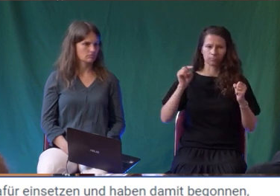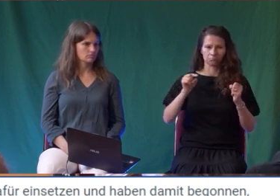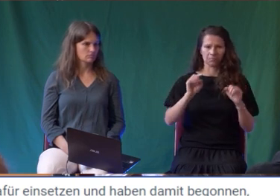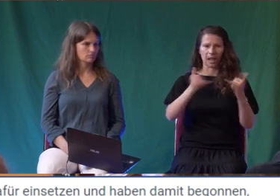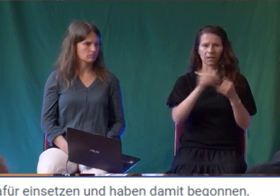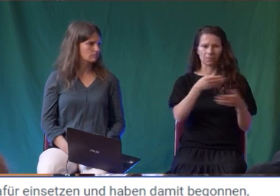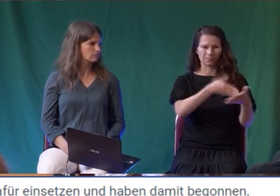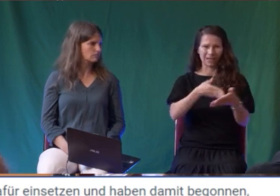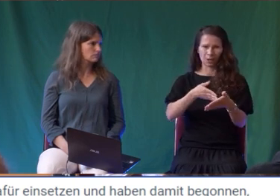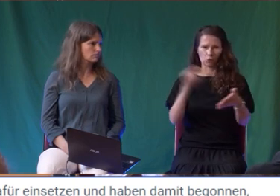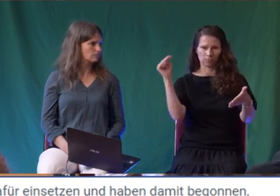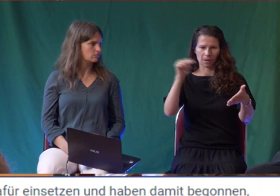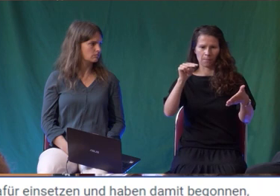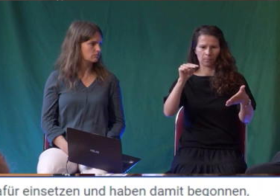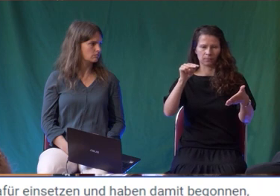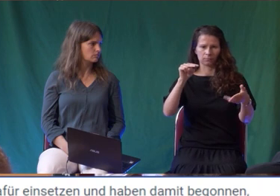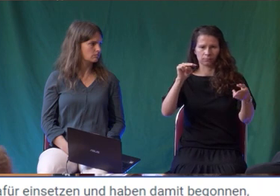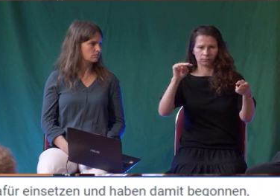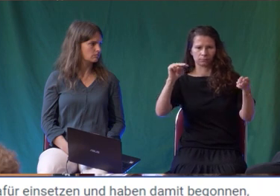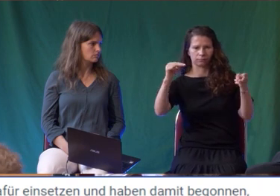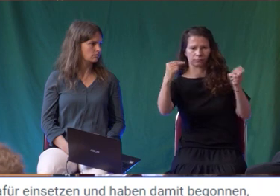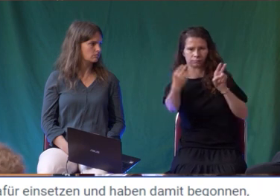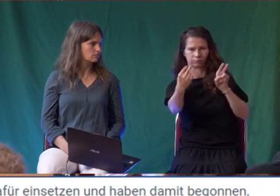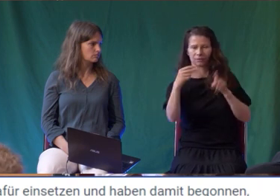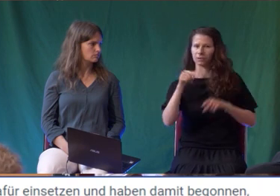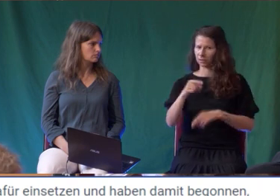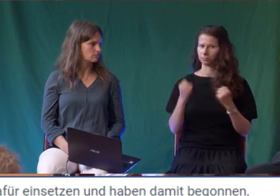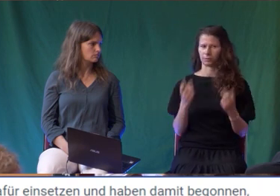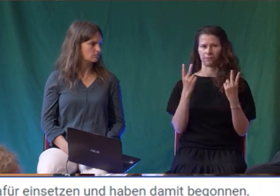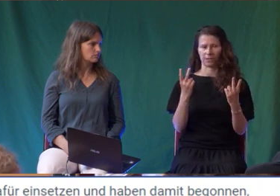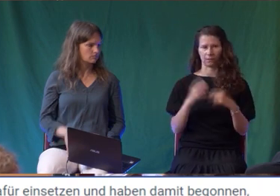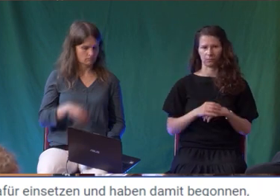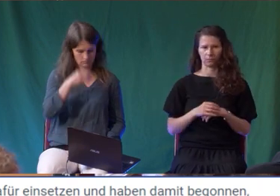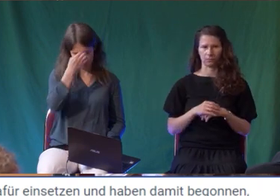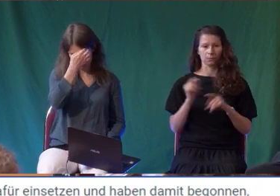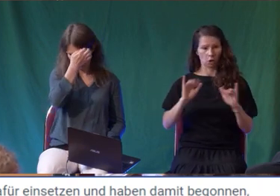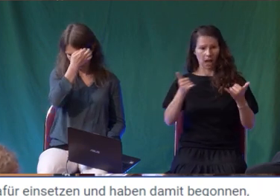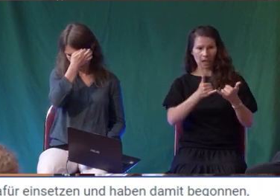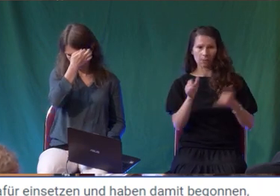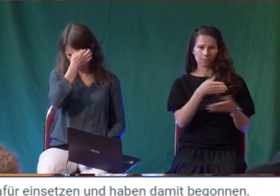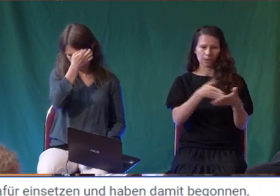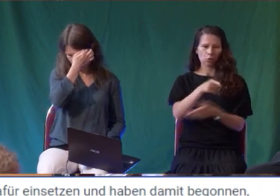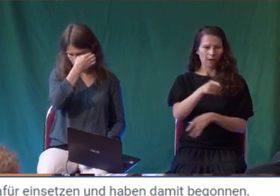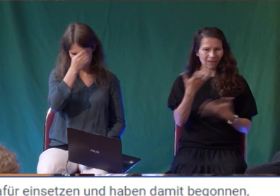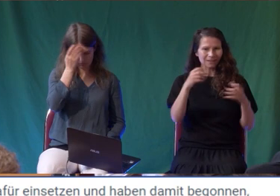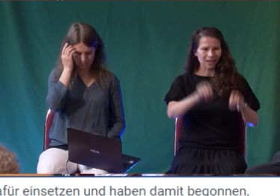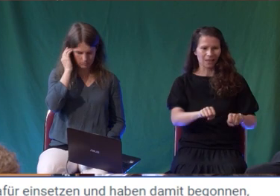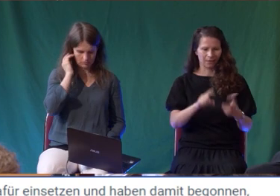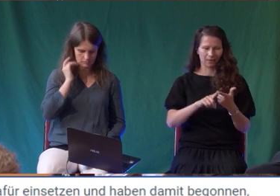erfolgt das ist eigentlich die Hauptsache der darauf gerichtet ist was Eltern mit Behinderung können welche